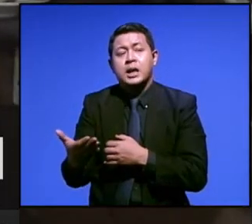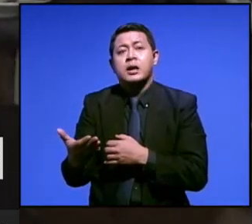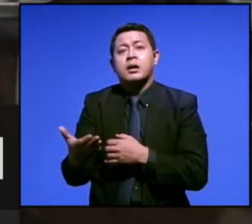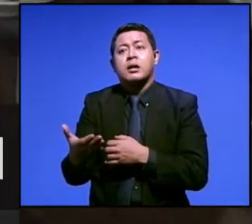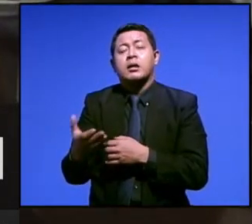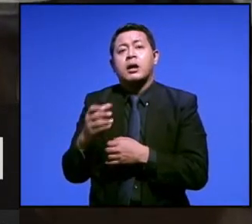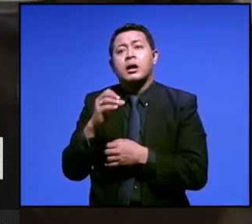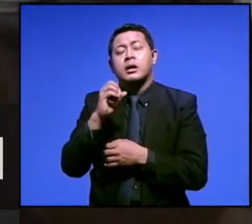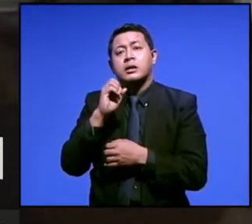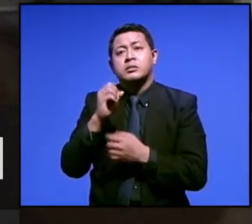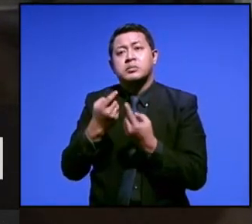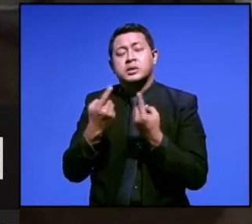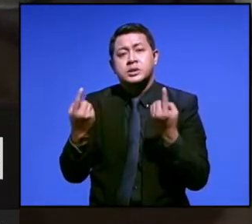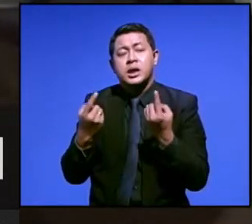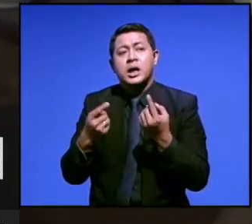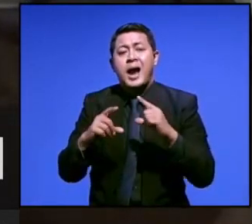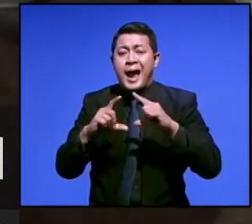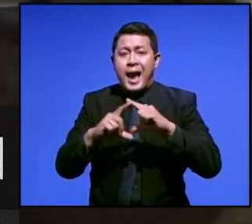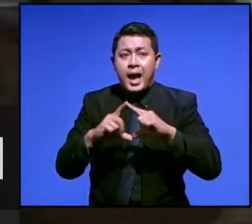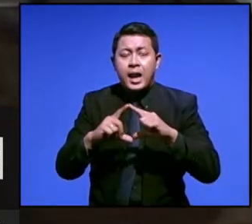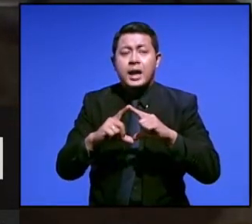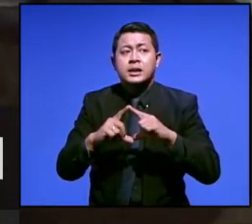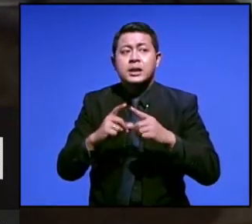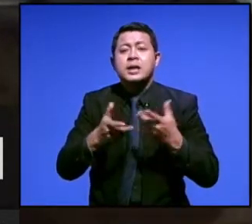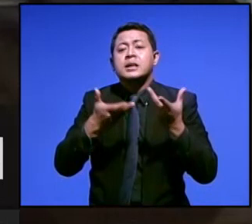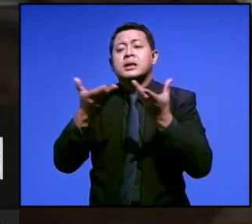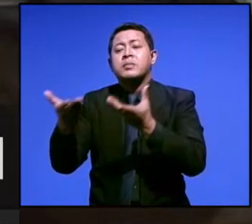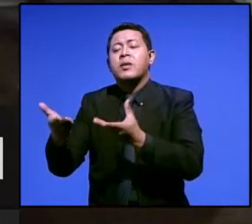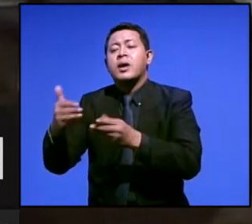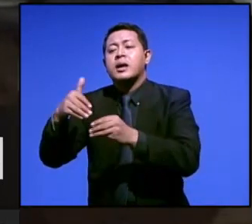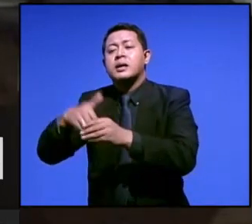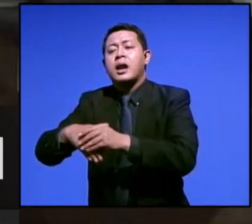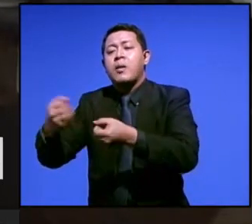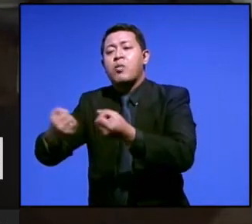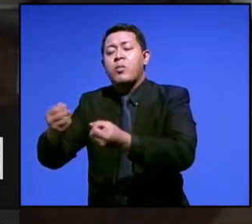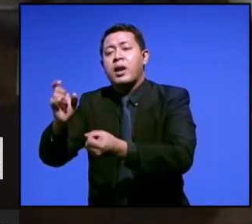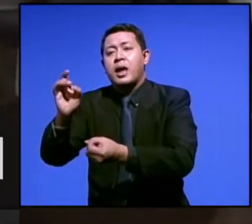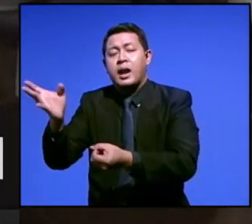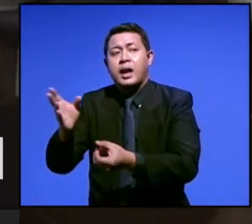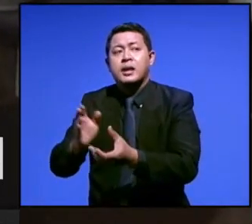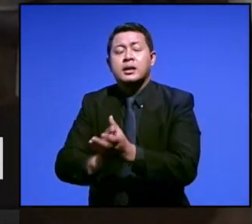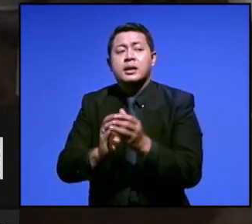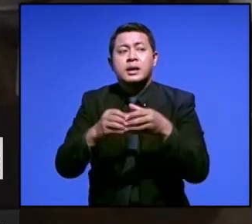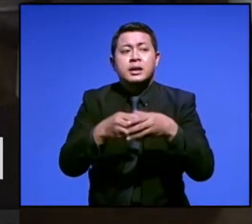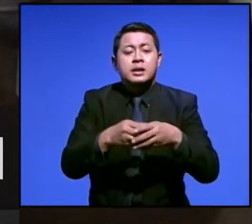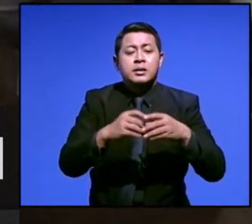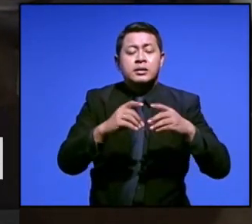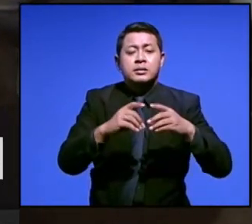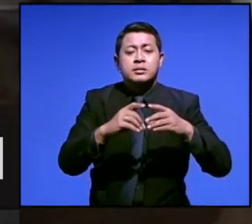akhirnya berpisah dan alatnya ini terbawa di mobil satunya. Sehingga yang di tim di